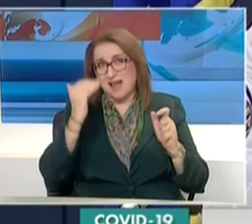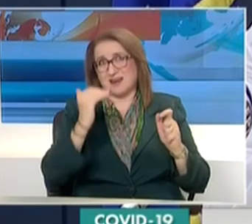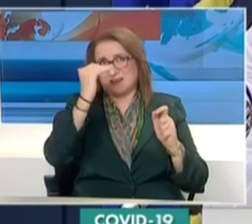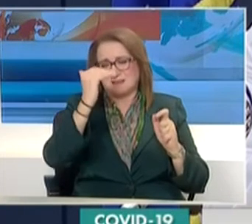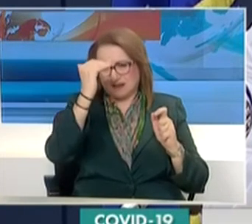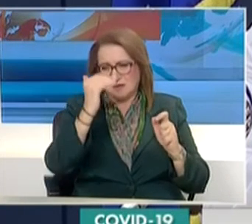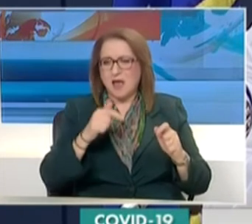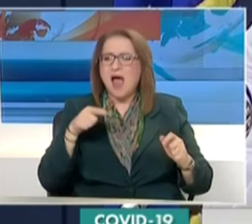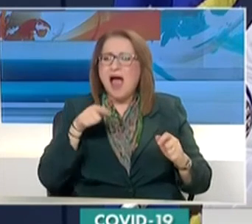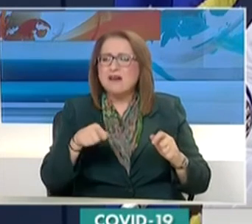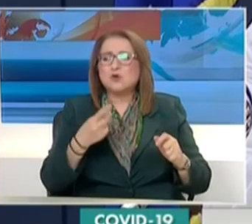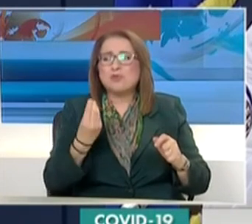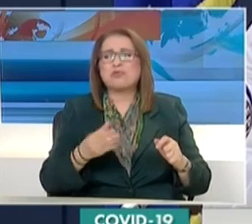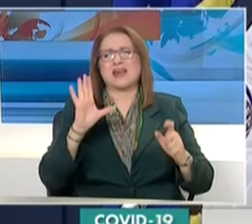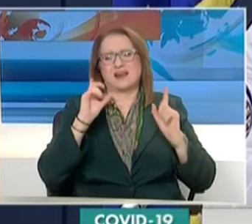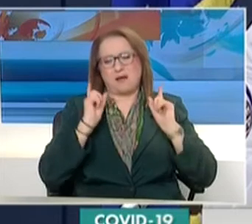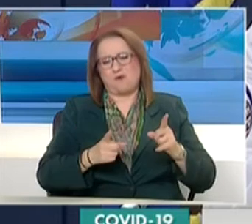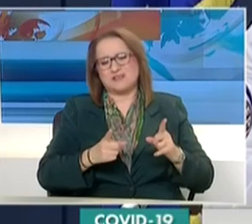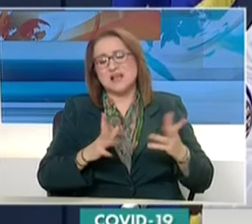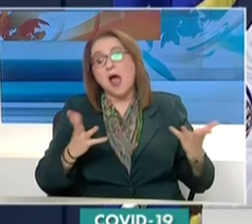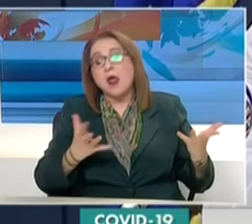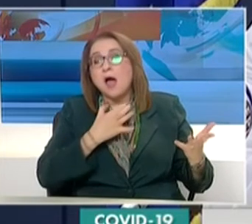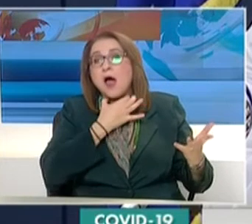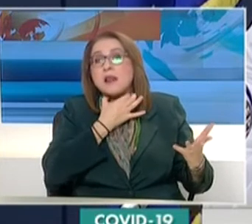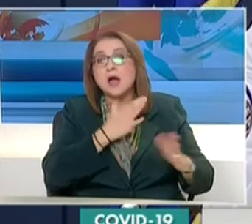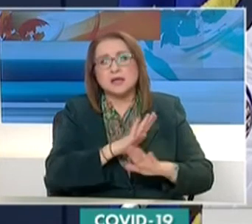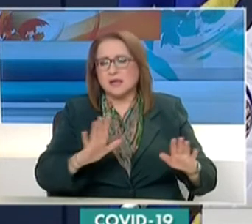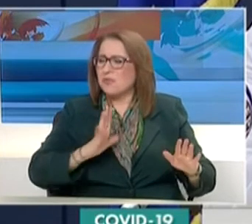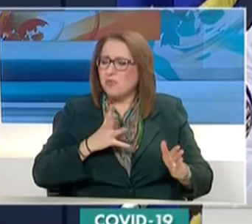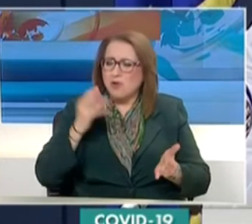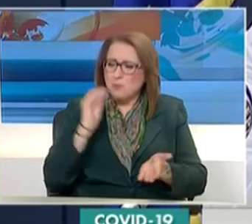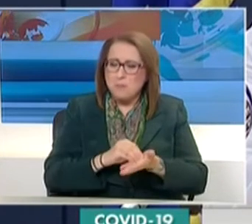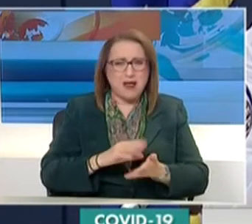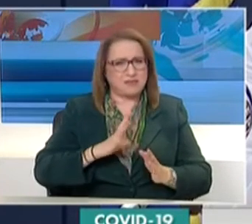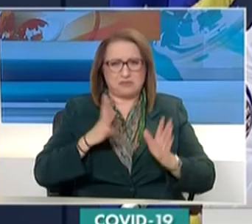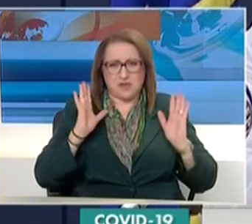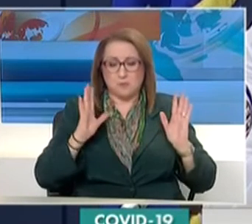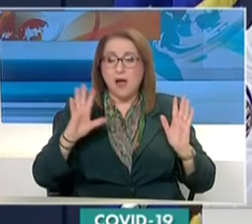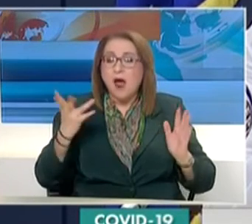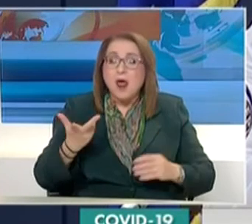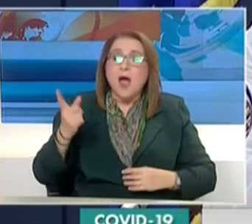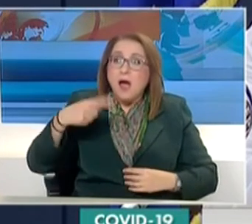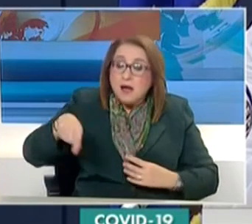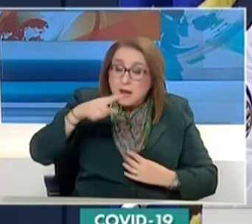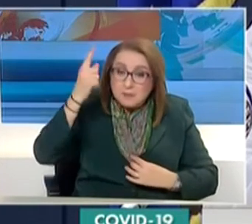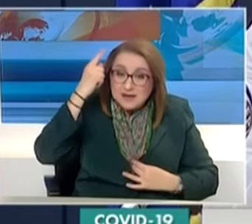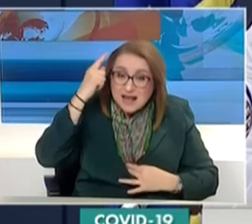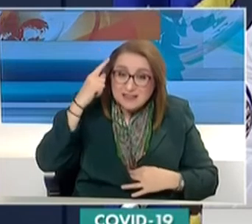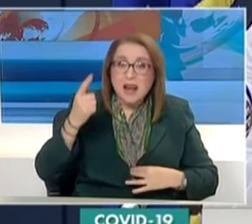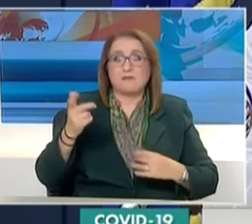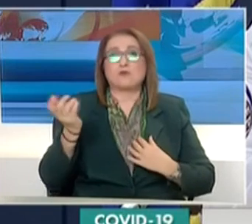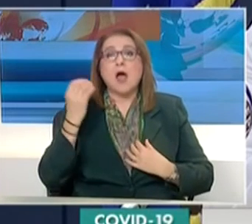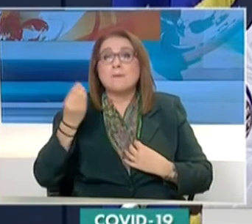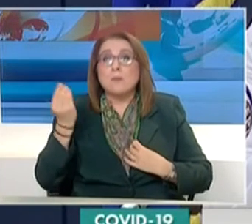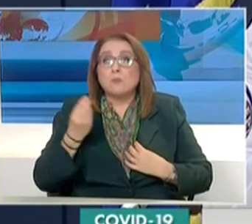να ξαναπάρουμε, αλλά πρέπει να είναι ξεκάθαρο ότι αν δεν αντιληφθεί ο καθένας ότι όταν νοσεί, όταν αισθάνεται ότι βρίσκεται